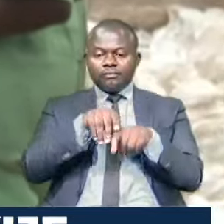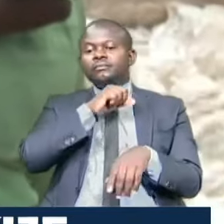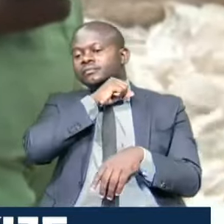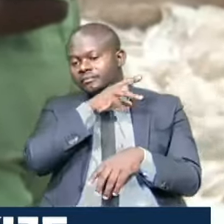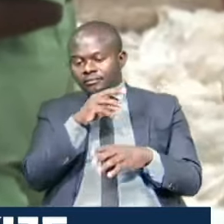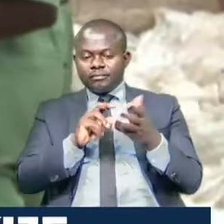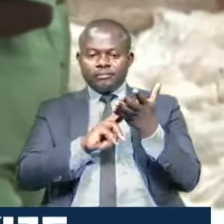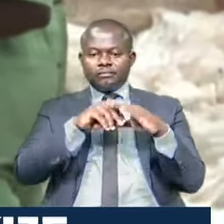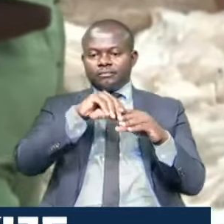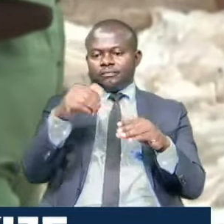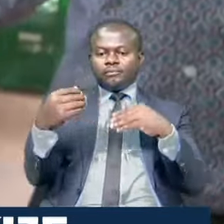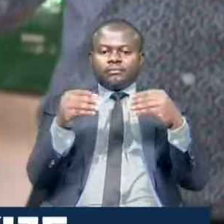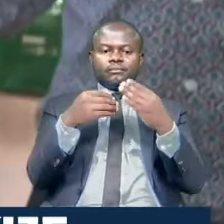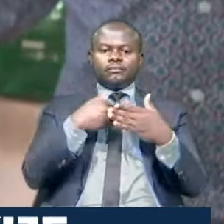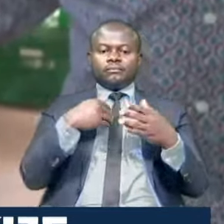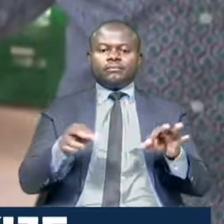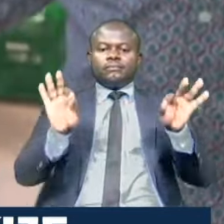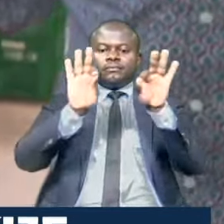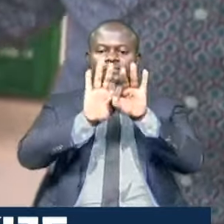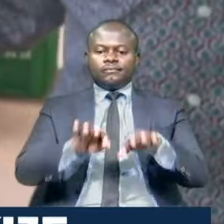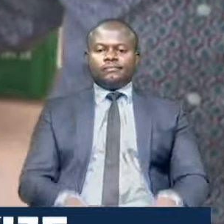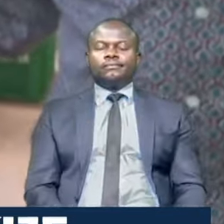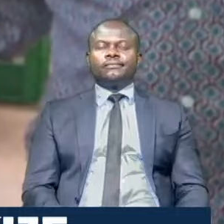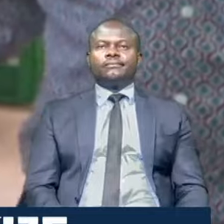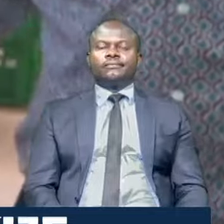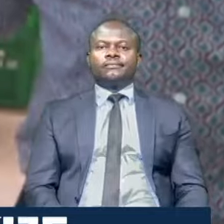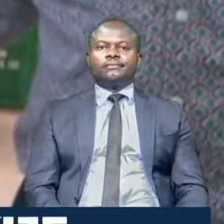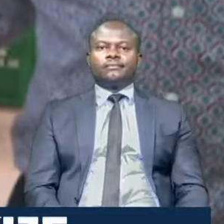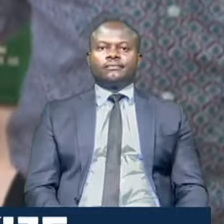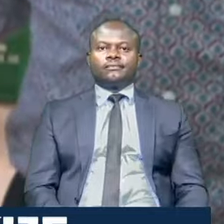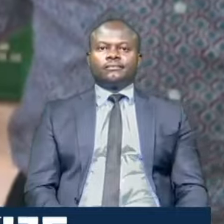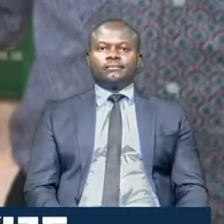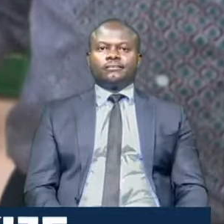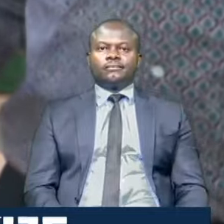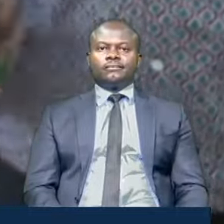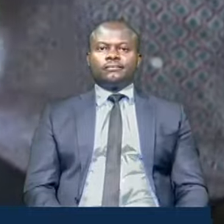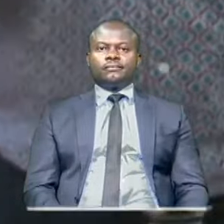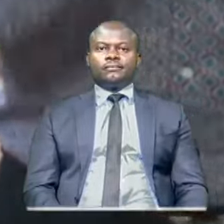bikabyazwamo ibindi bikoresho bifite agaciro. Kwizera Bosco mu mujyi wa Kigali.